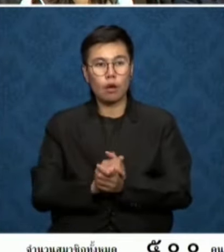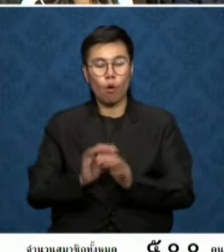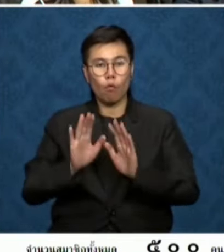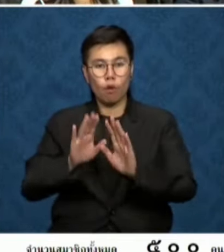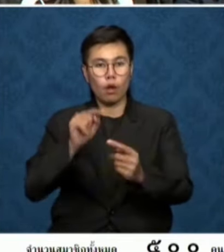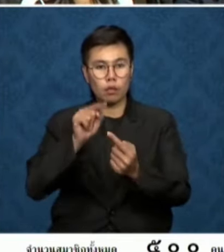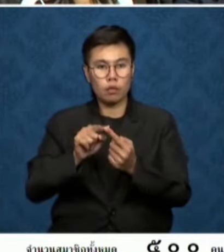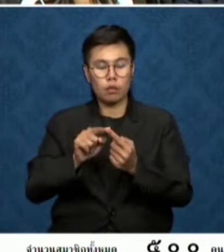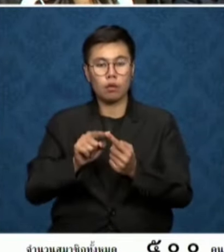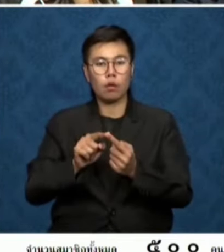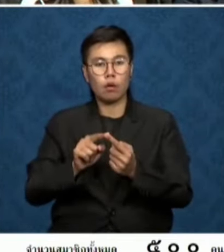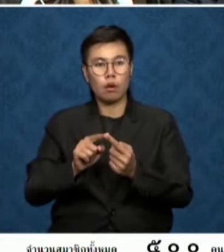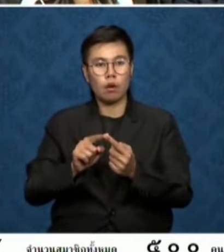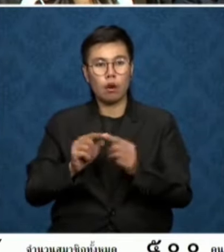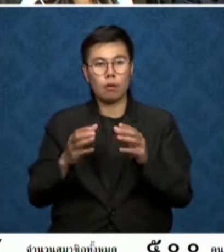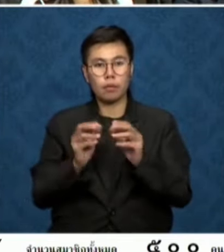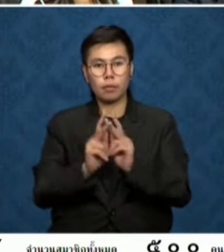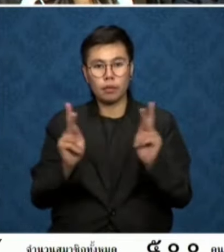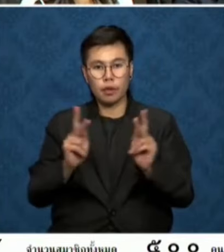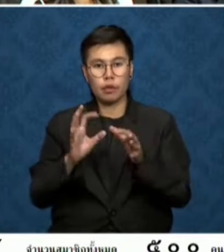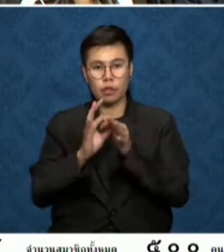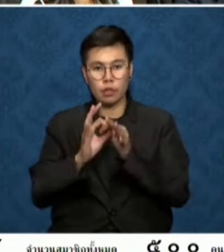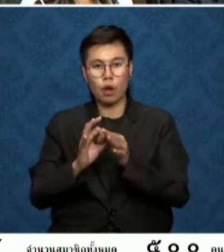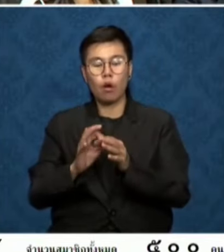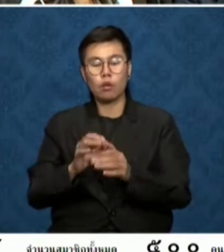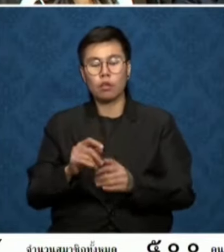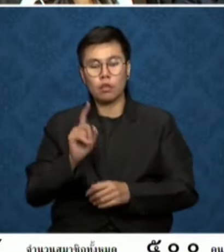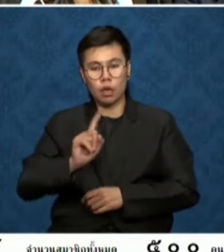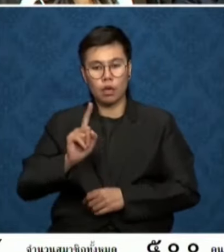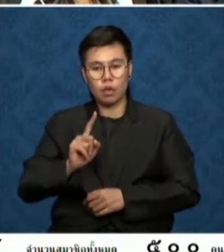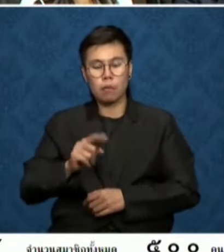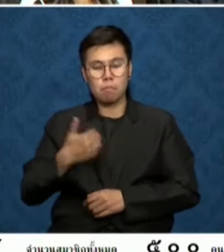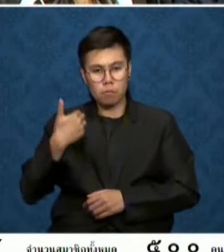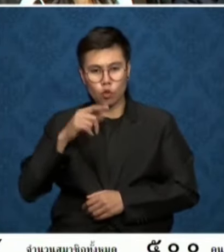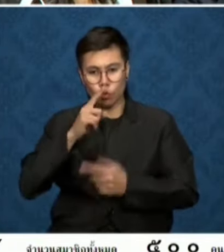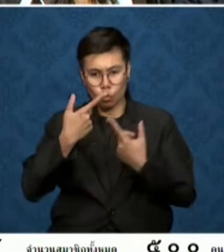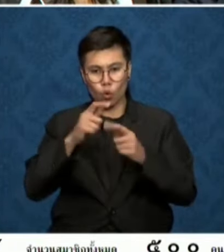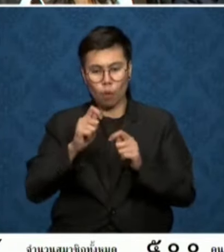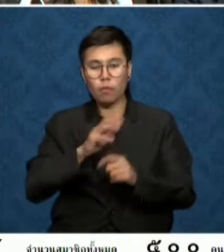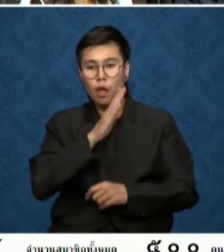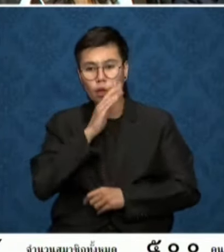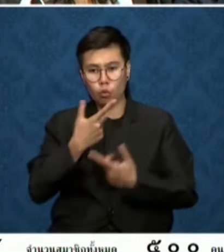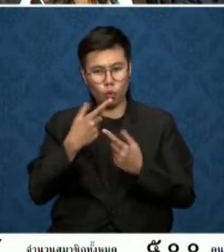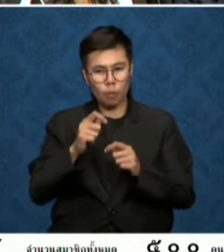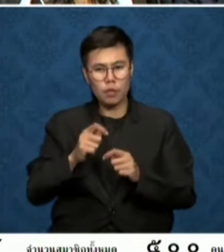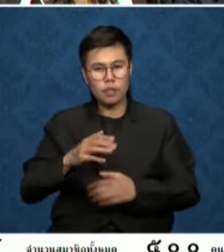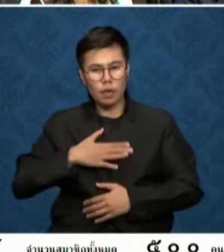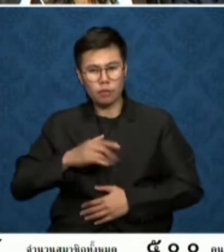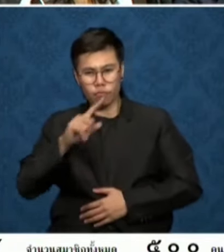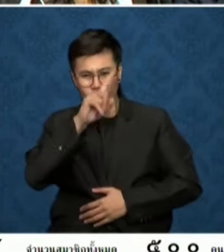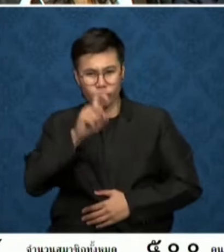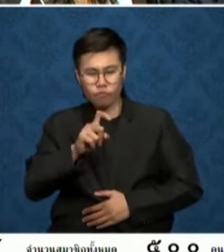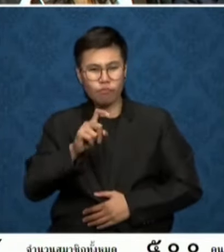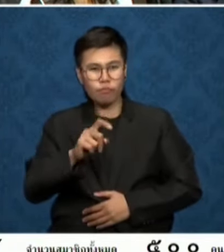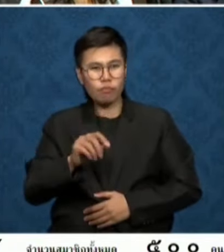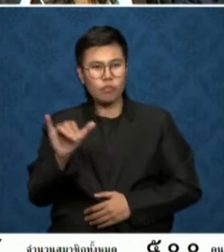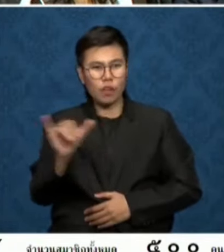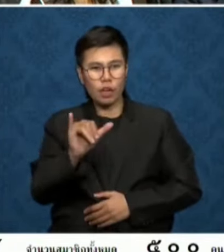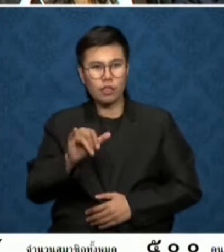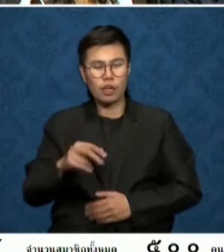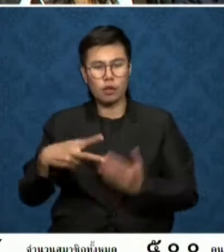ากเรียนถามไปยังกรรมาธิการที่เกี่ยวข้องในเรื่องนี้ให้มีคำตอบสำหรับเรื่องนี้หากไม่มีคำตอบที่ดิฉันสิ้นสงสัยต้องขอตัดงบประม